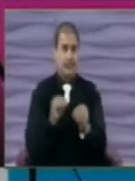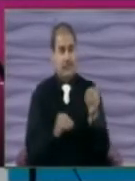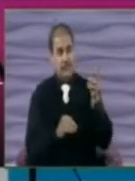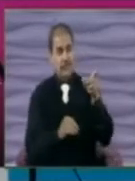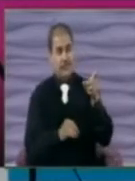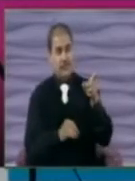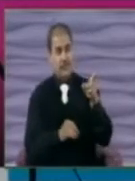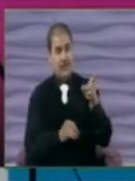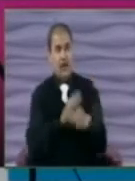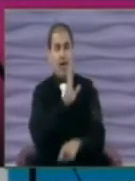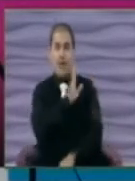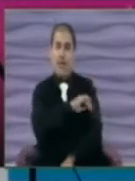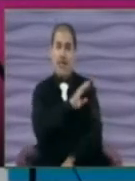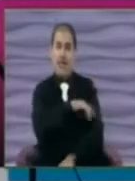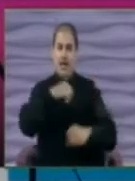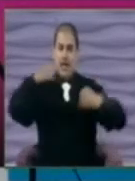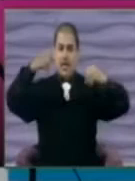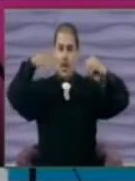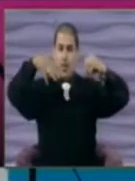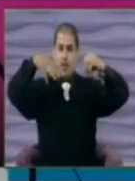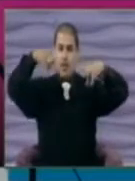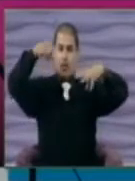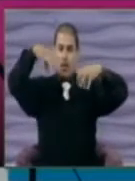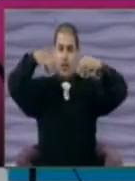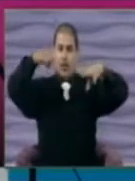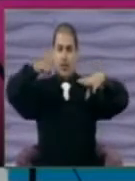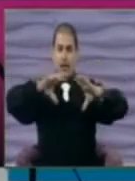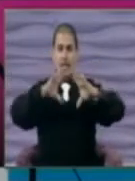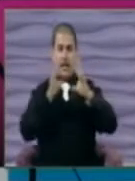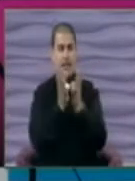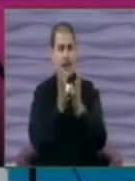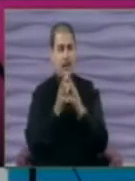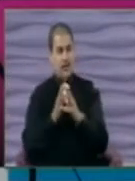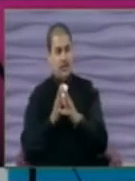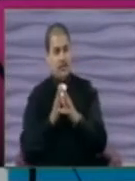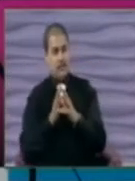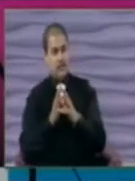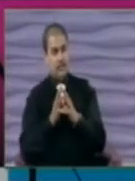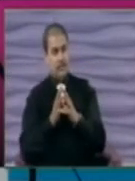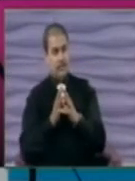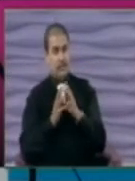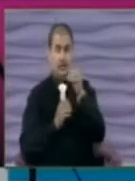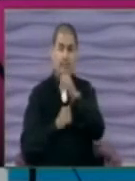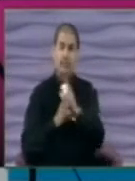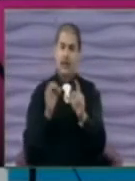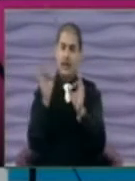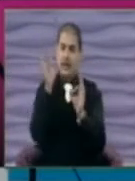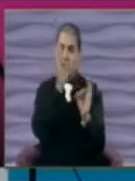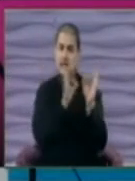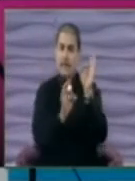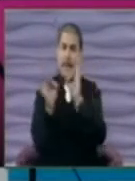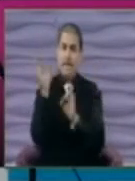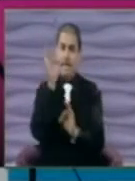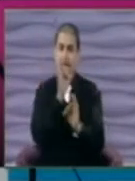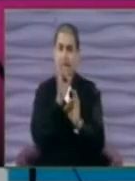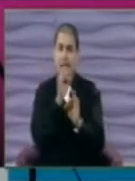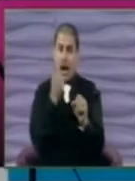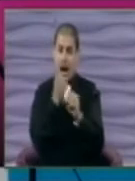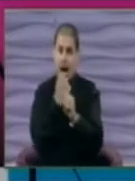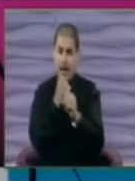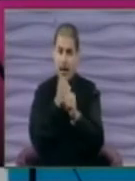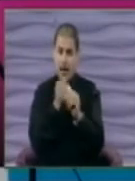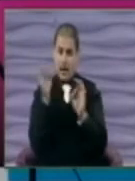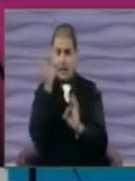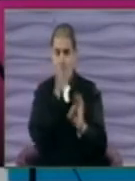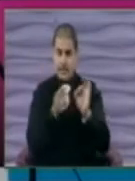هاي الكادر كامل اللي ظاهر حاطينها وكل شيء، واحنا بنخطط للصورة. طب تكنيك العمل يعني هذا بيحتاج